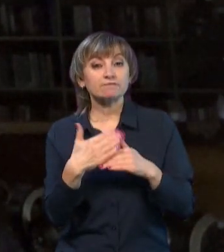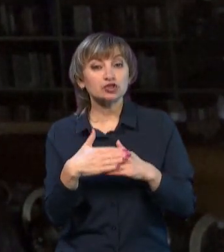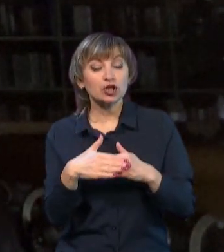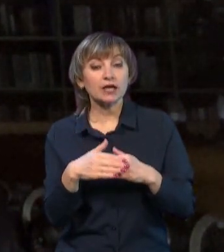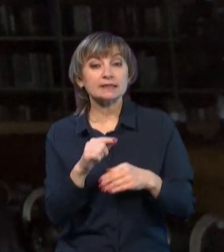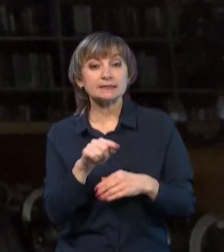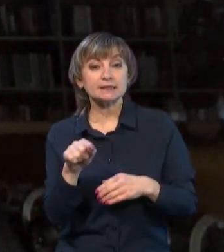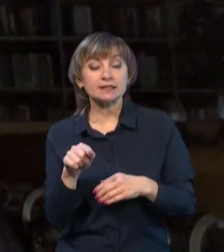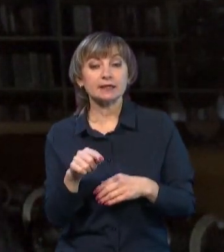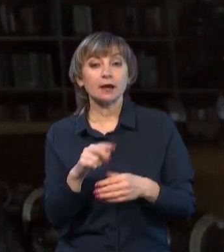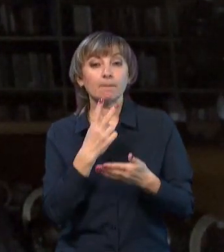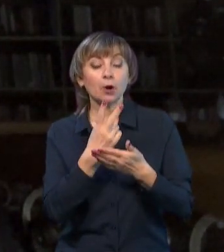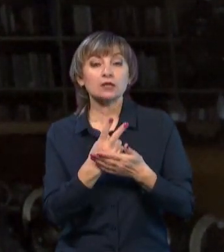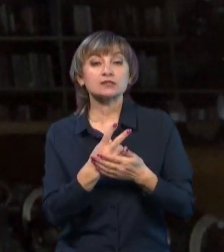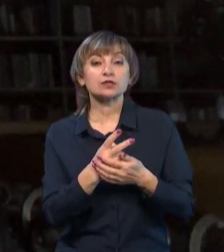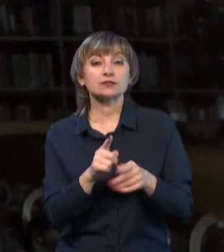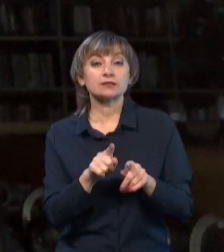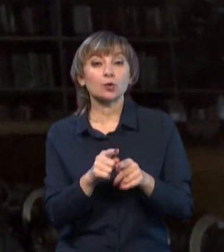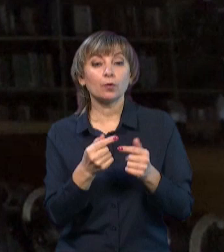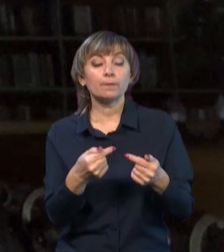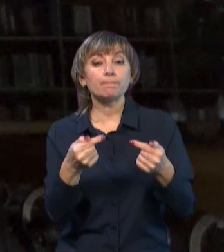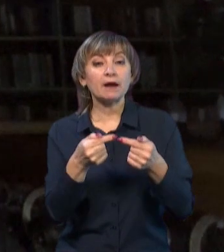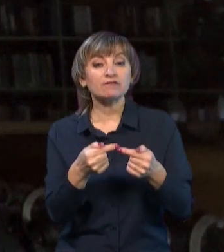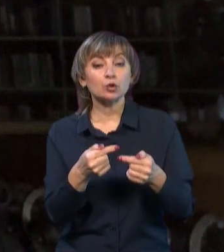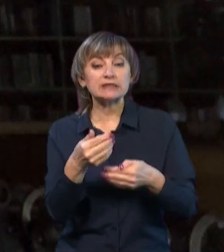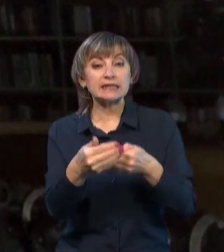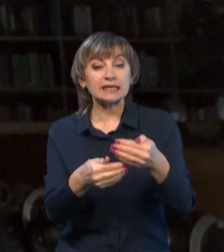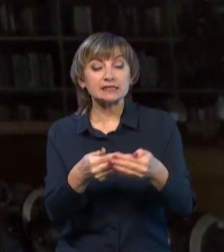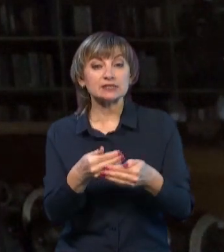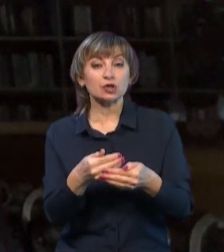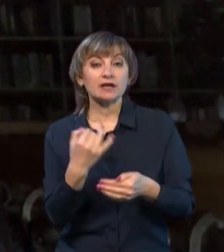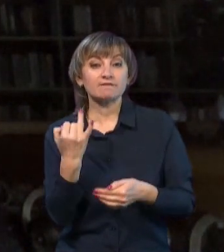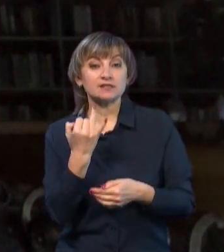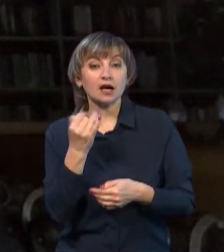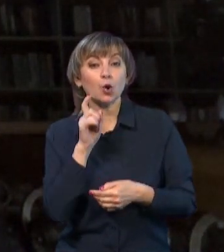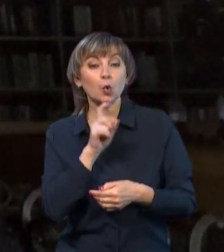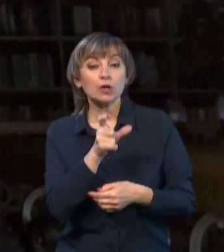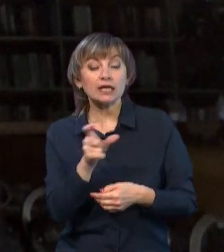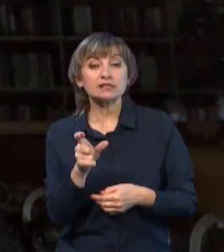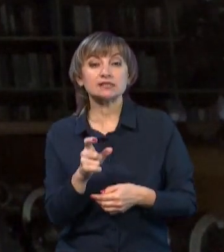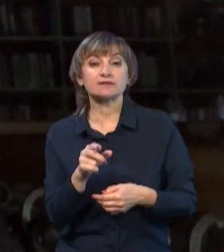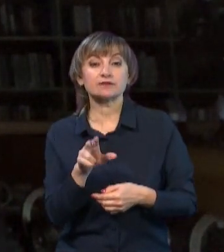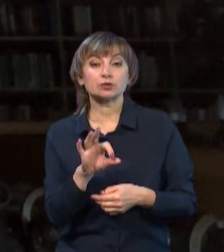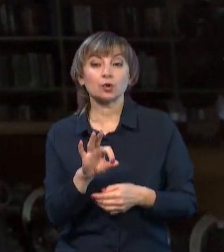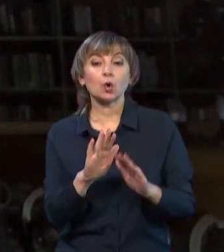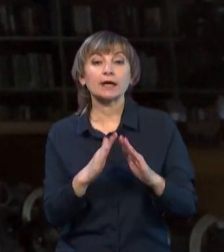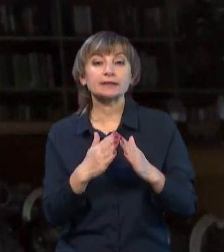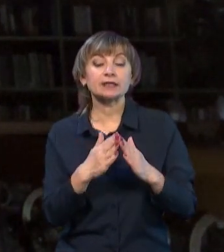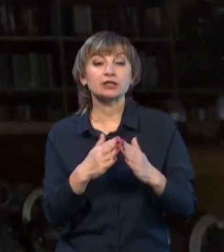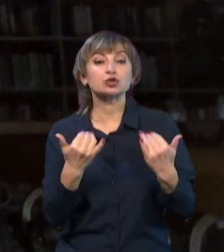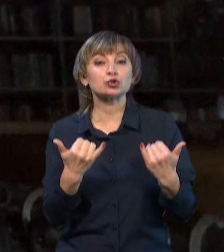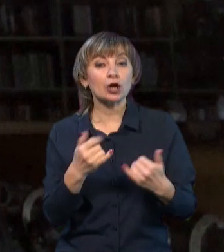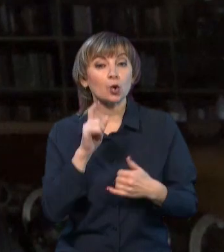ці тайтли, показують таку певну тенденцію у цікавості українців до книги, до